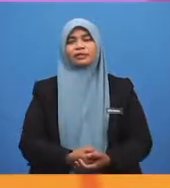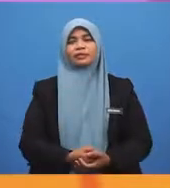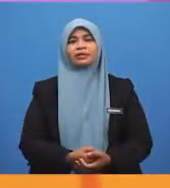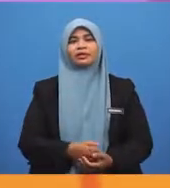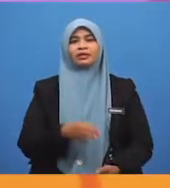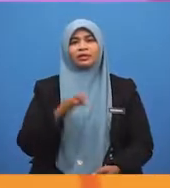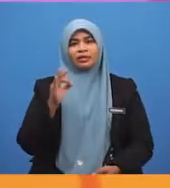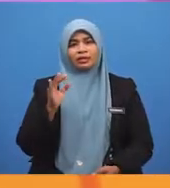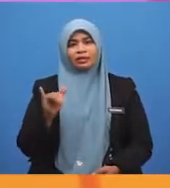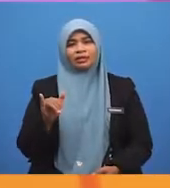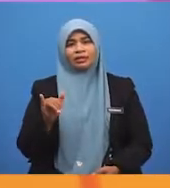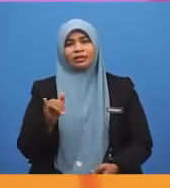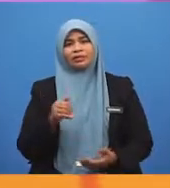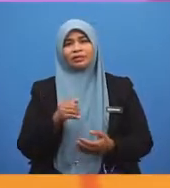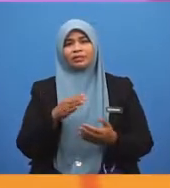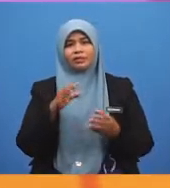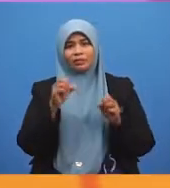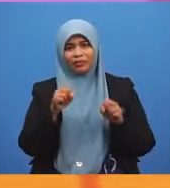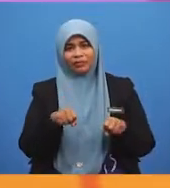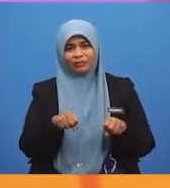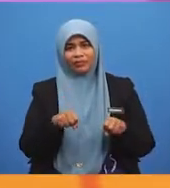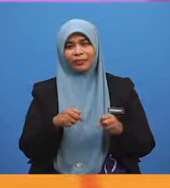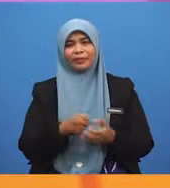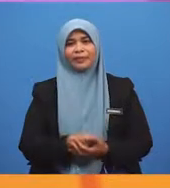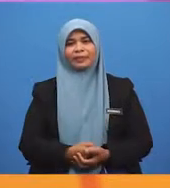Ha, boleh.